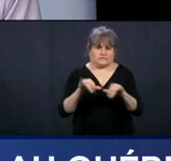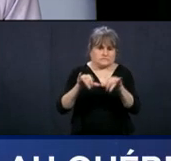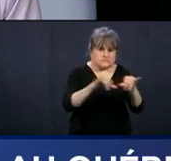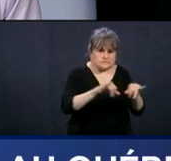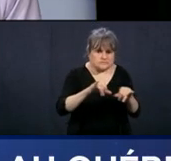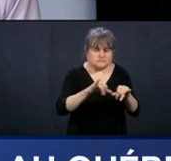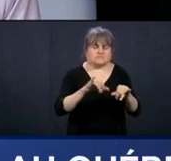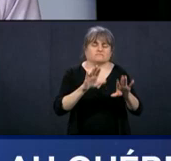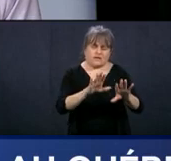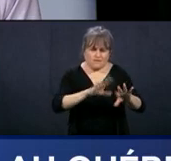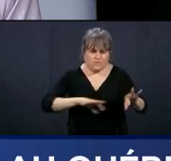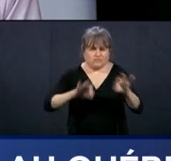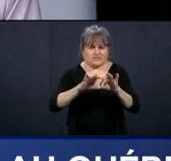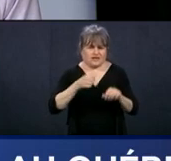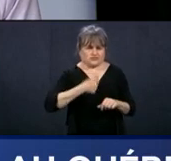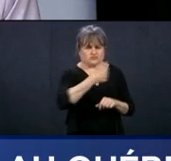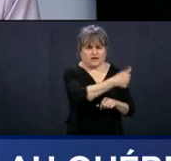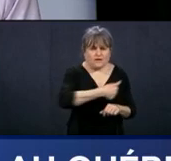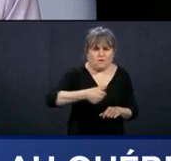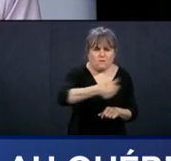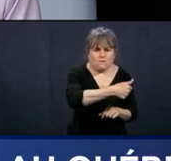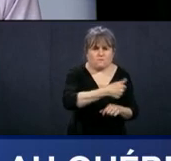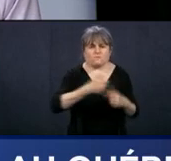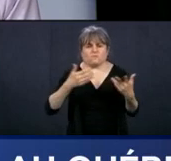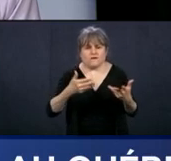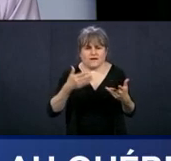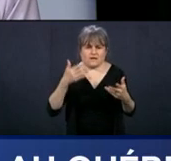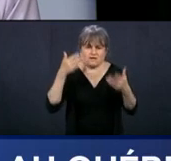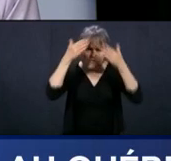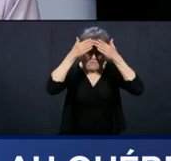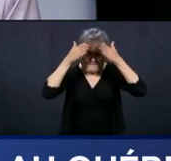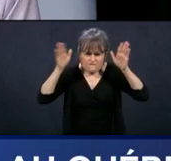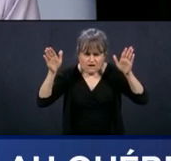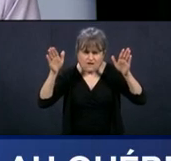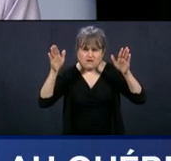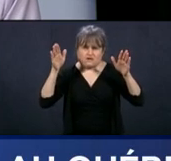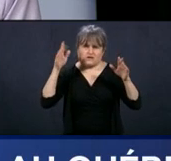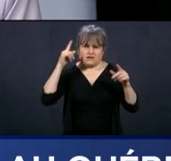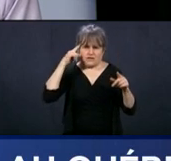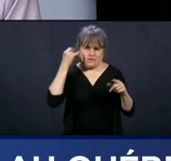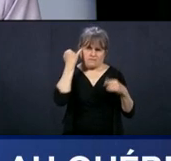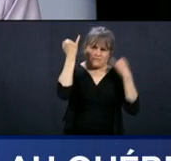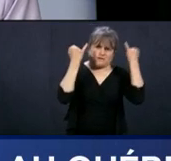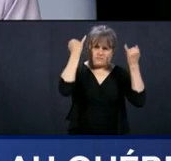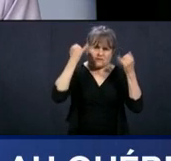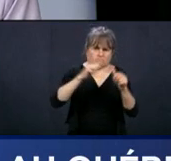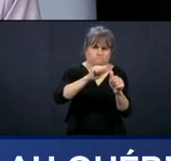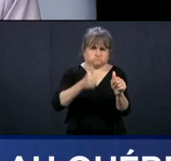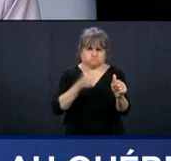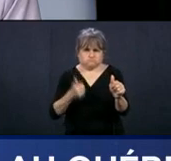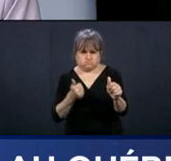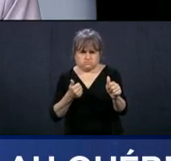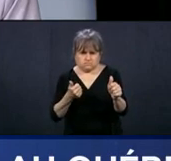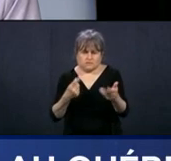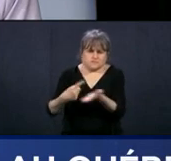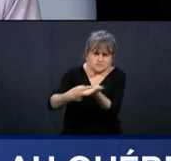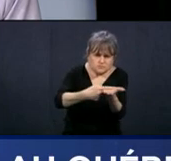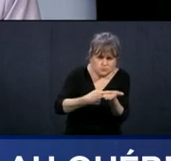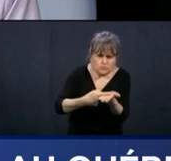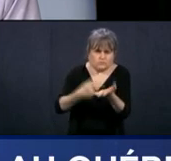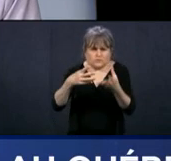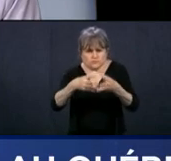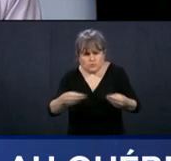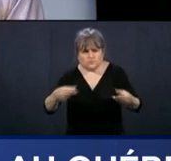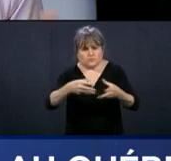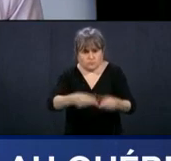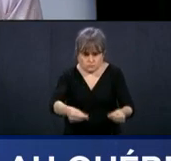si on est tous solidaires, si on est tous en mode solution, qu'on est tous focalisés vers la réussite de notre objectif de réouverture graduelle